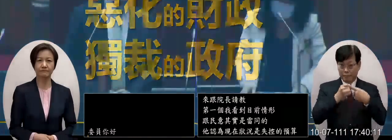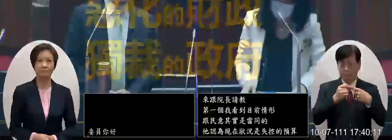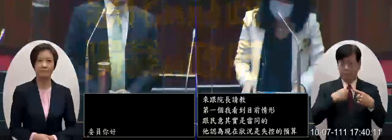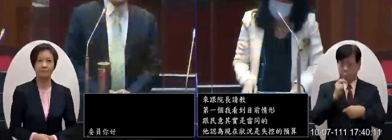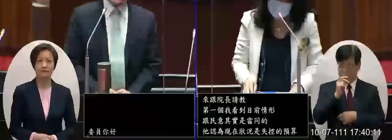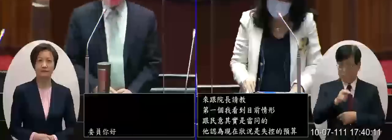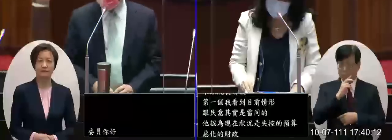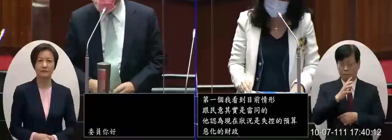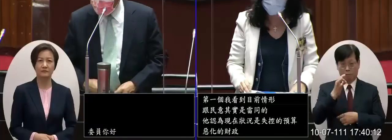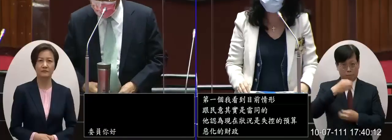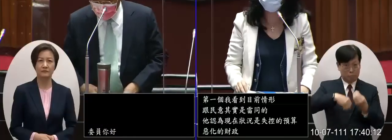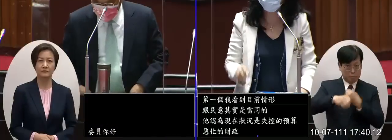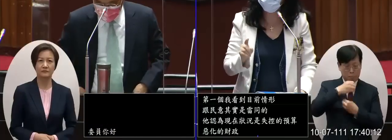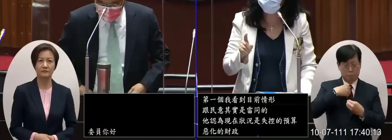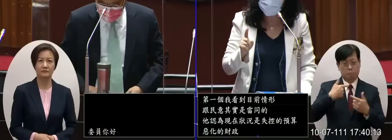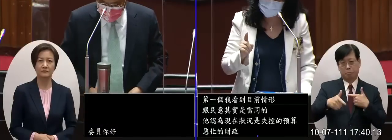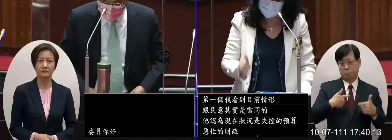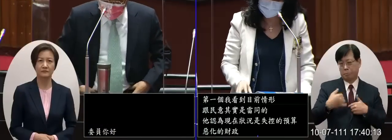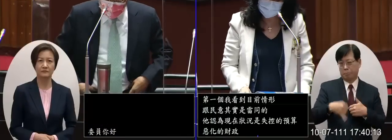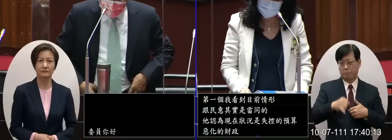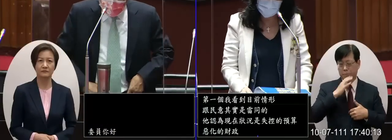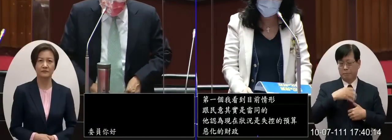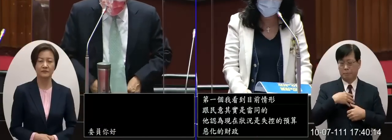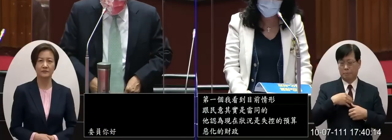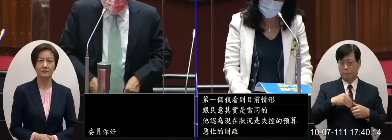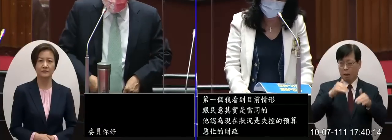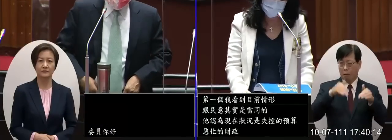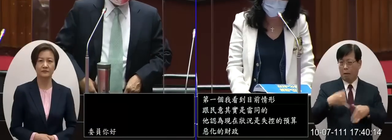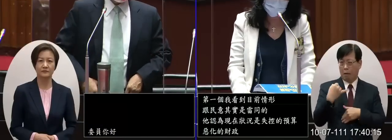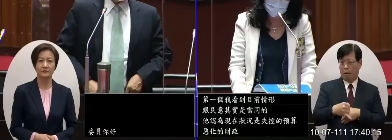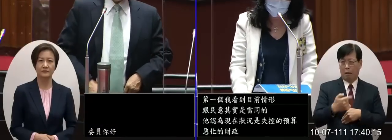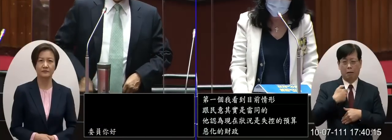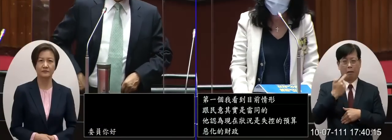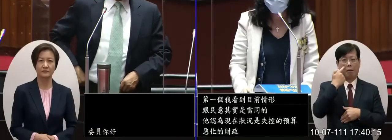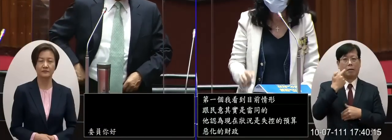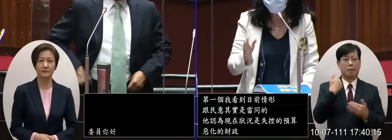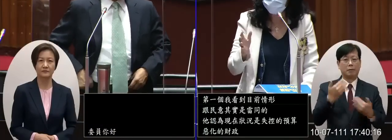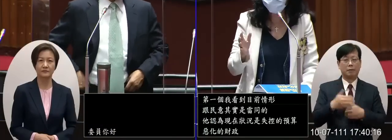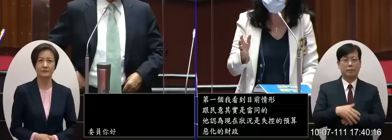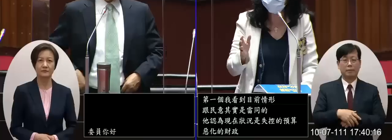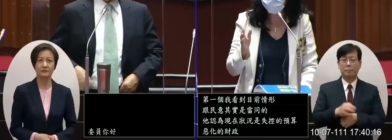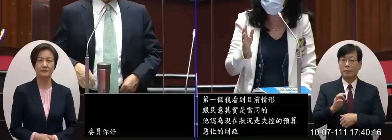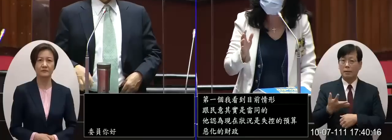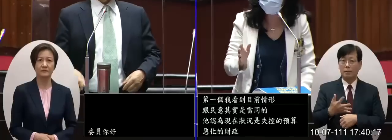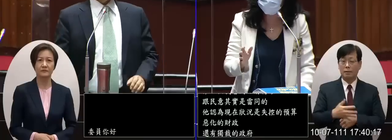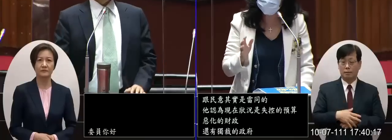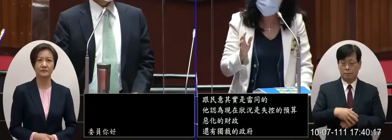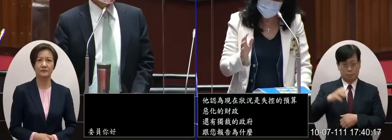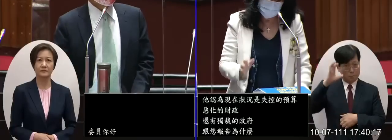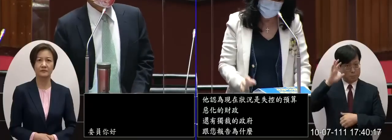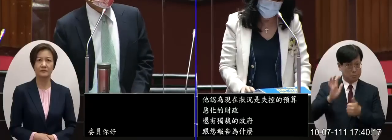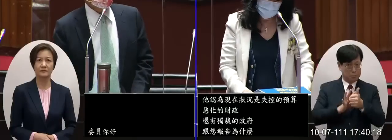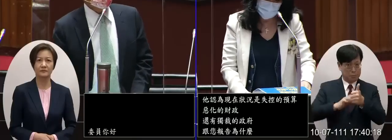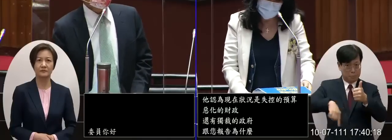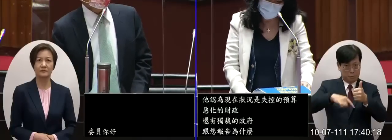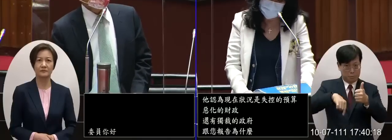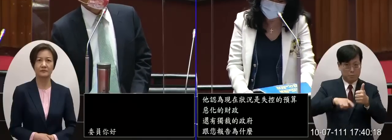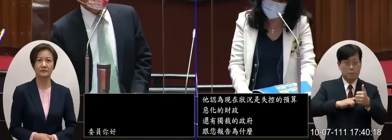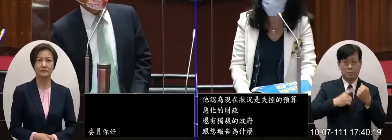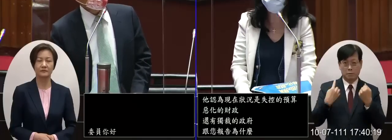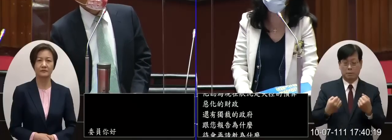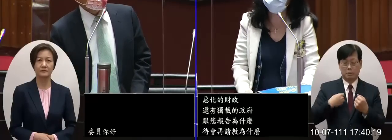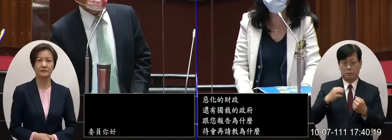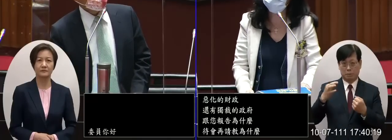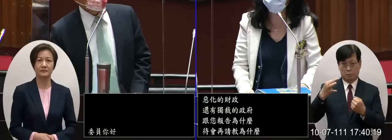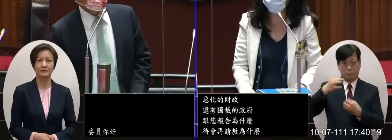天的这个财政纪律不彰呢，恶化的这个警讯呢，逐渐的浮现。因为苏内阁平安讲，在财